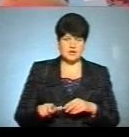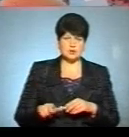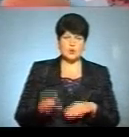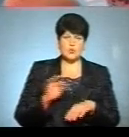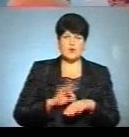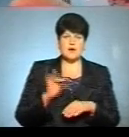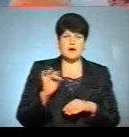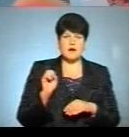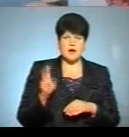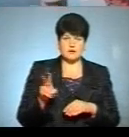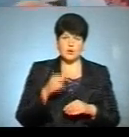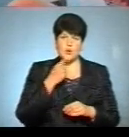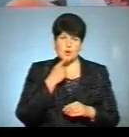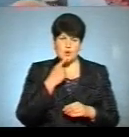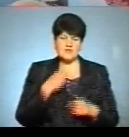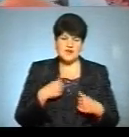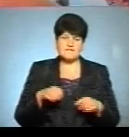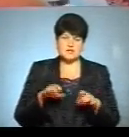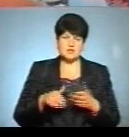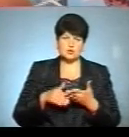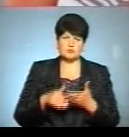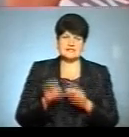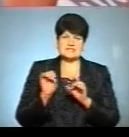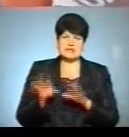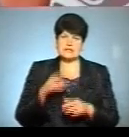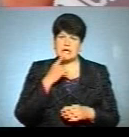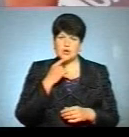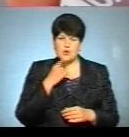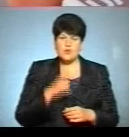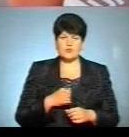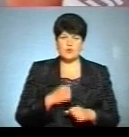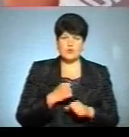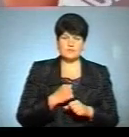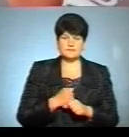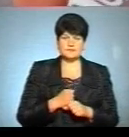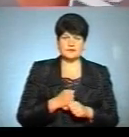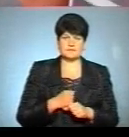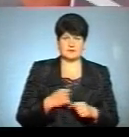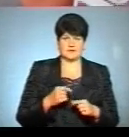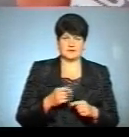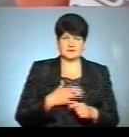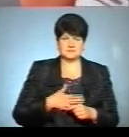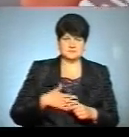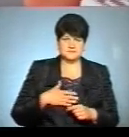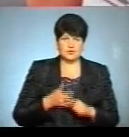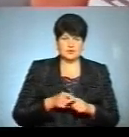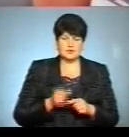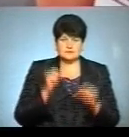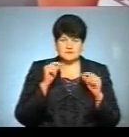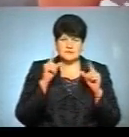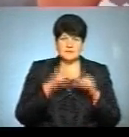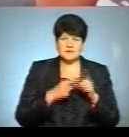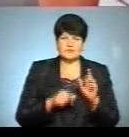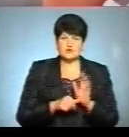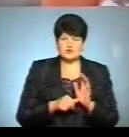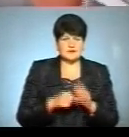раком крові. Я вирішила допомогти, здати йому кров. Зроблю, чесно, був мандраж, аж проснулася пів шостої. Але